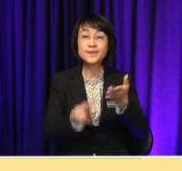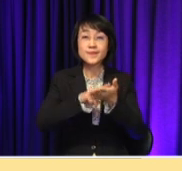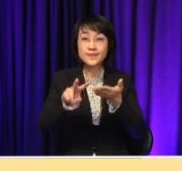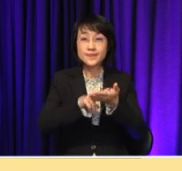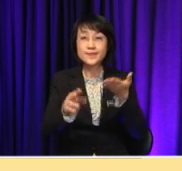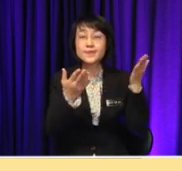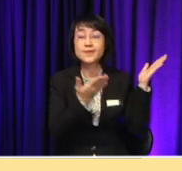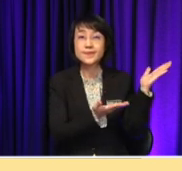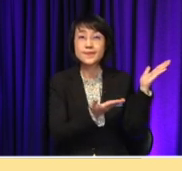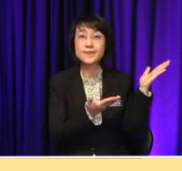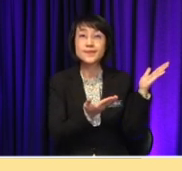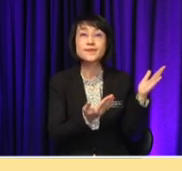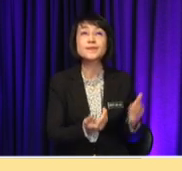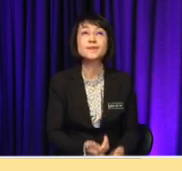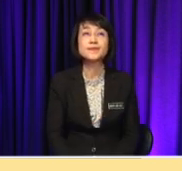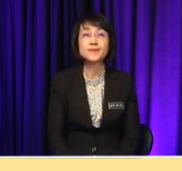kurang